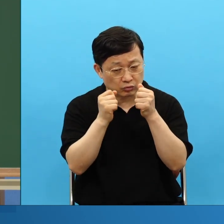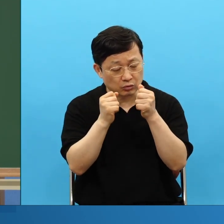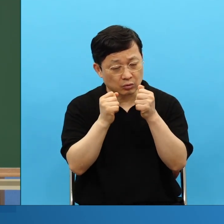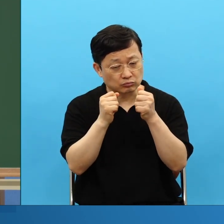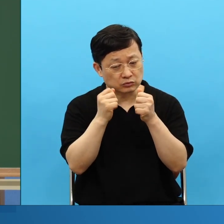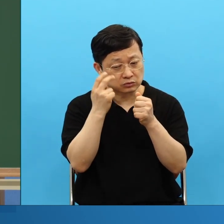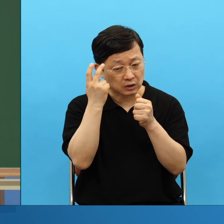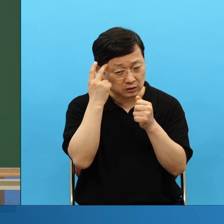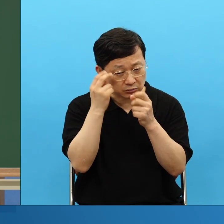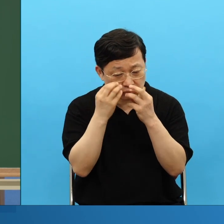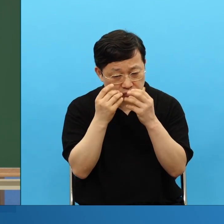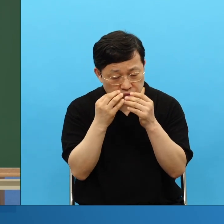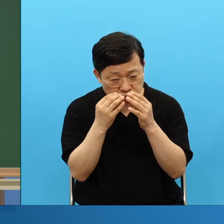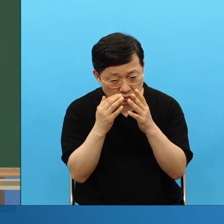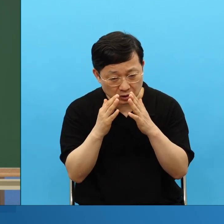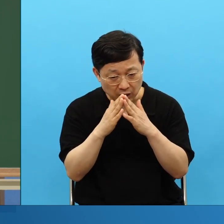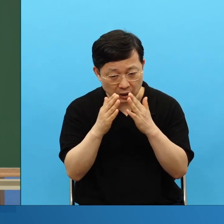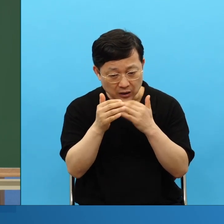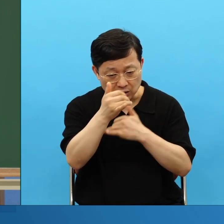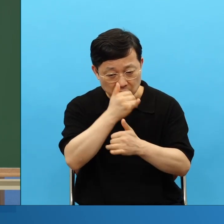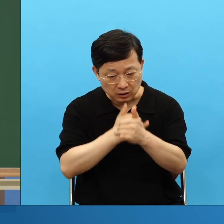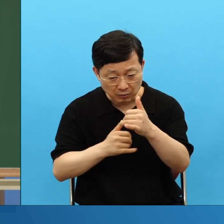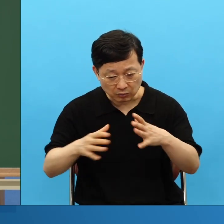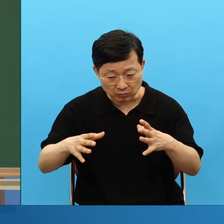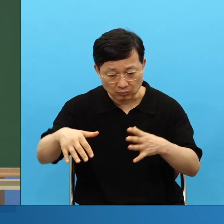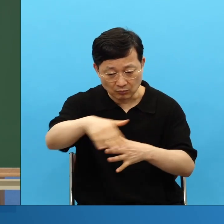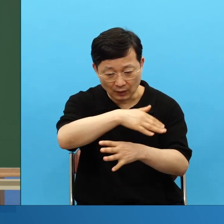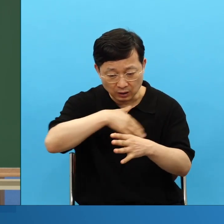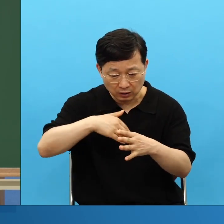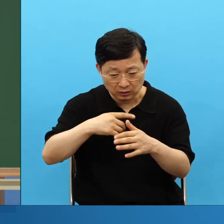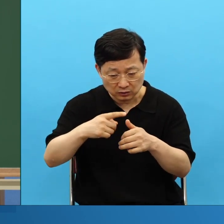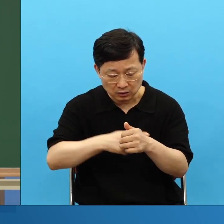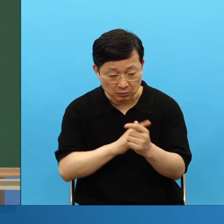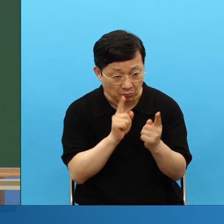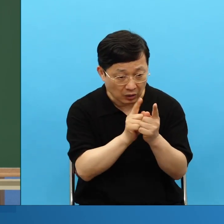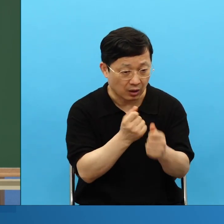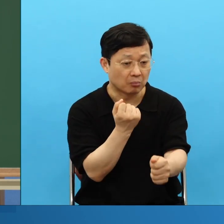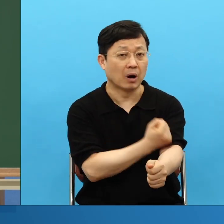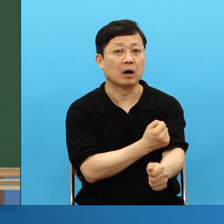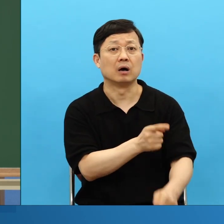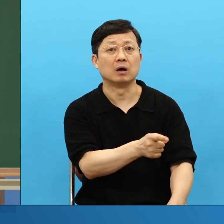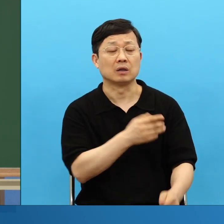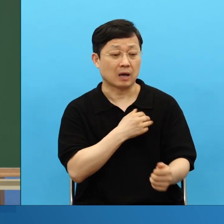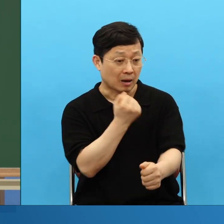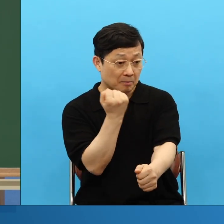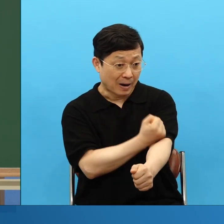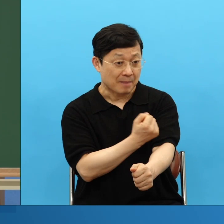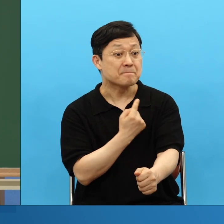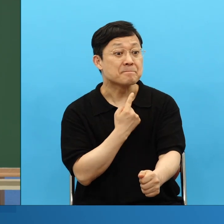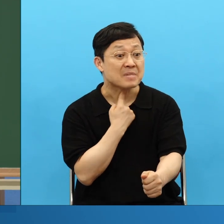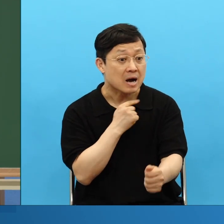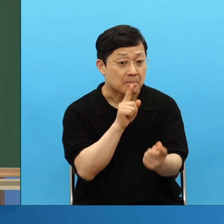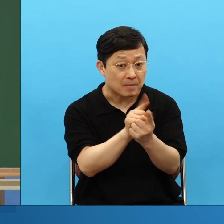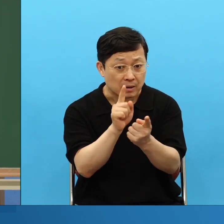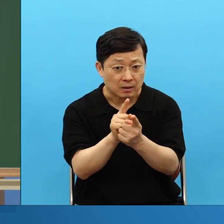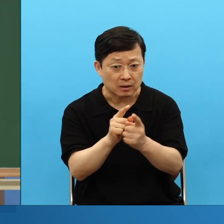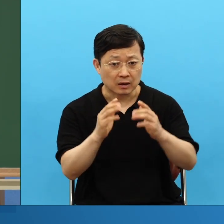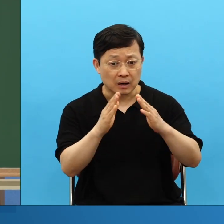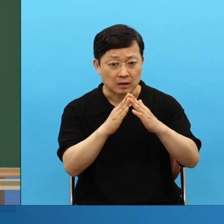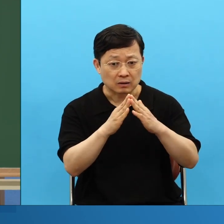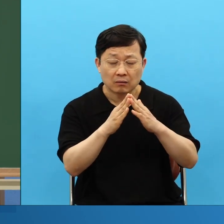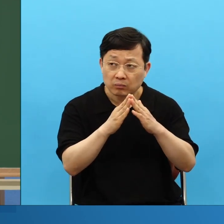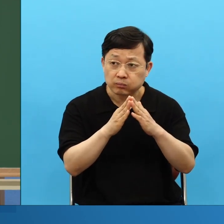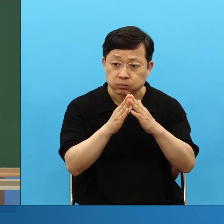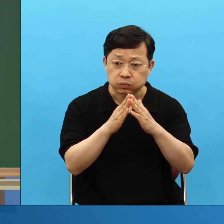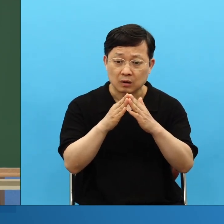사상, 이런 가문 배경에서 특히 만나지 버리는 거예요. 제가 만난 많은 친구들이 무속인